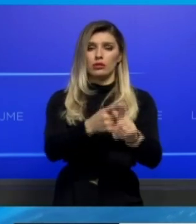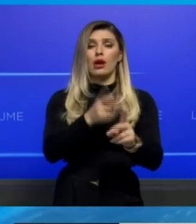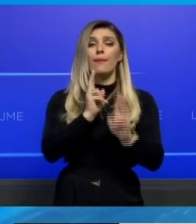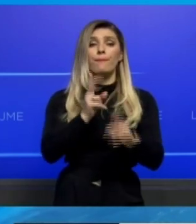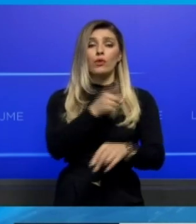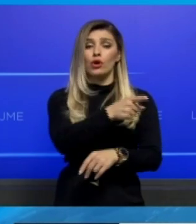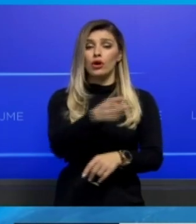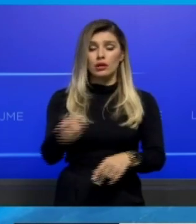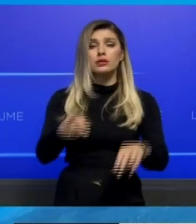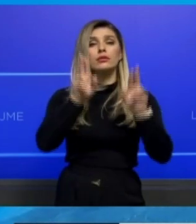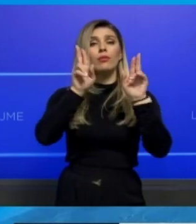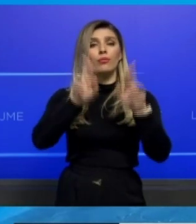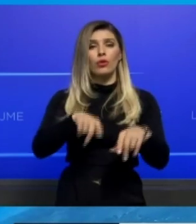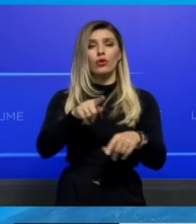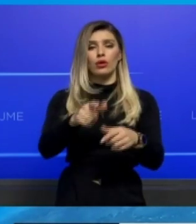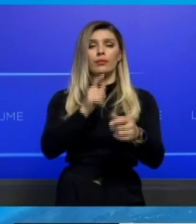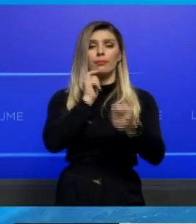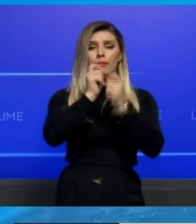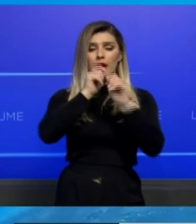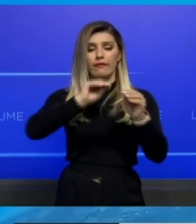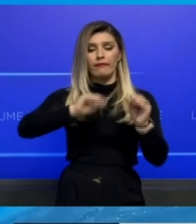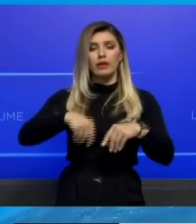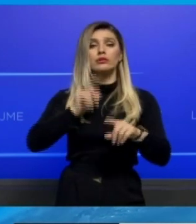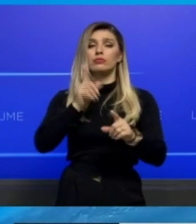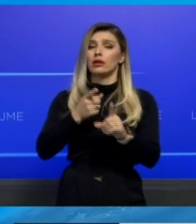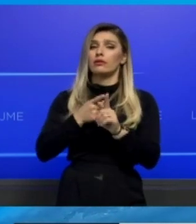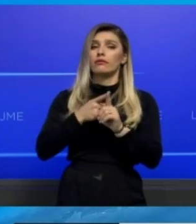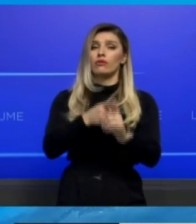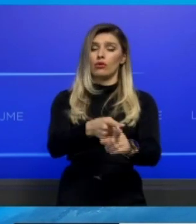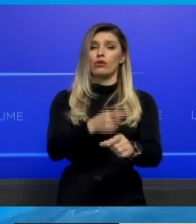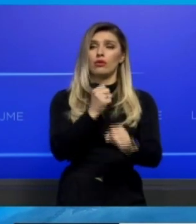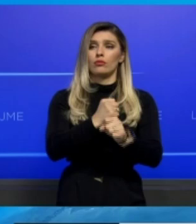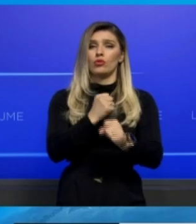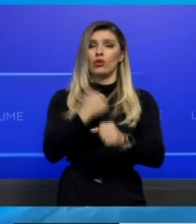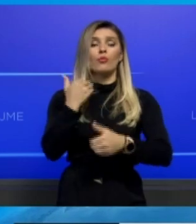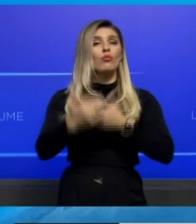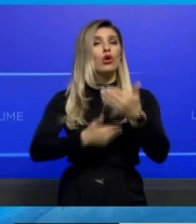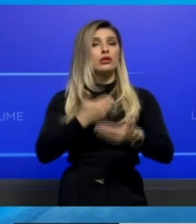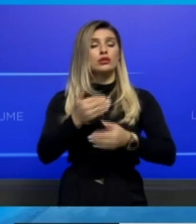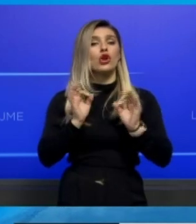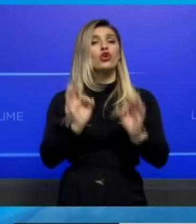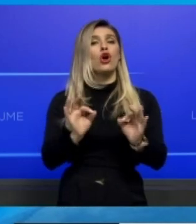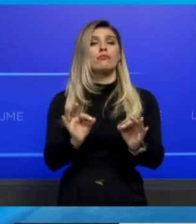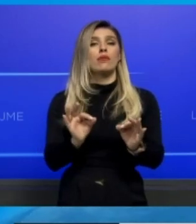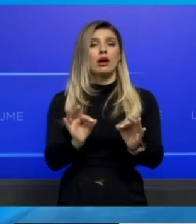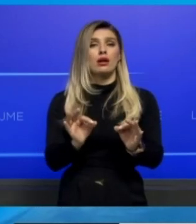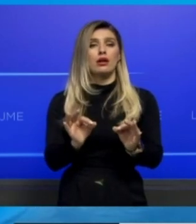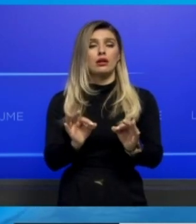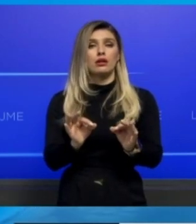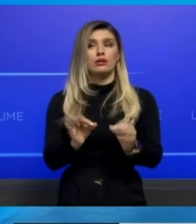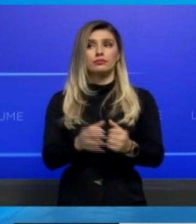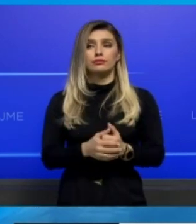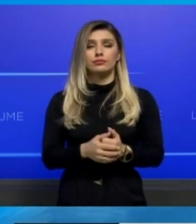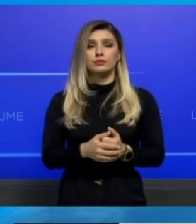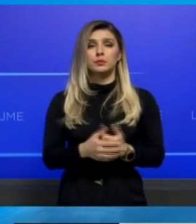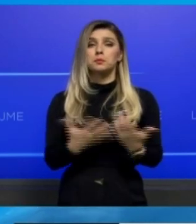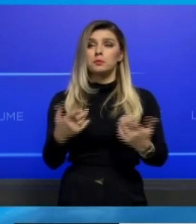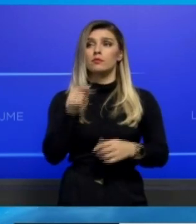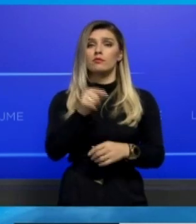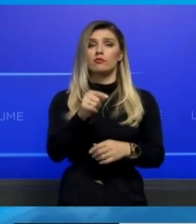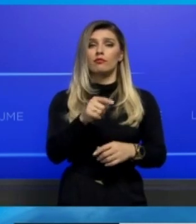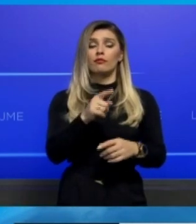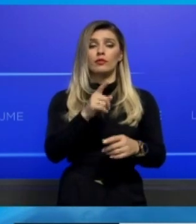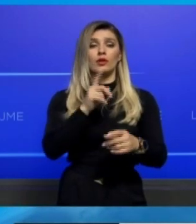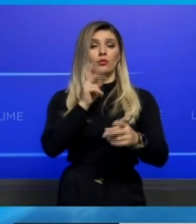kanë kontratën e punës dhe duhet veprojnë në bazë të normave pedagogjike të punës që i kanë, ku një pjesë